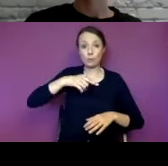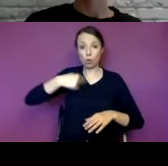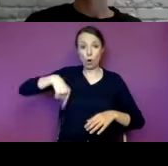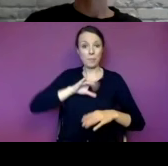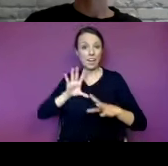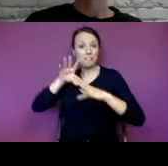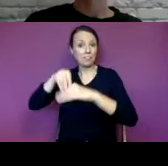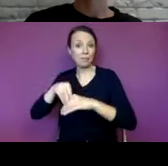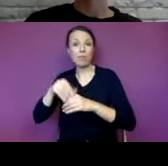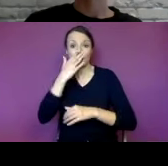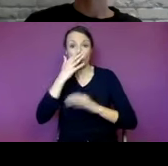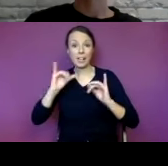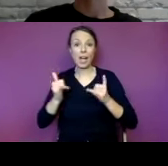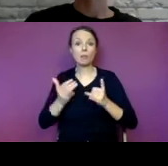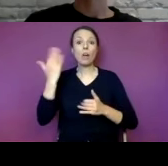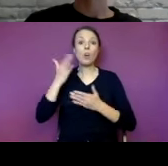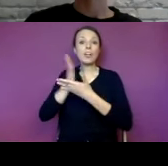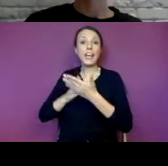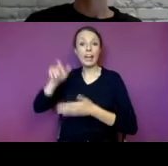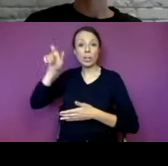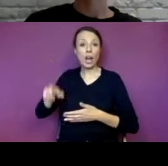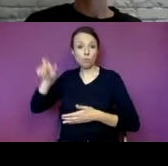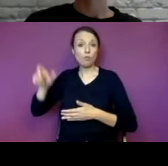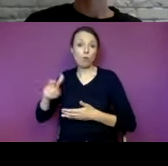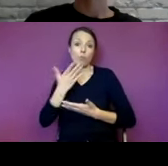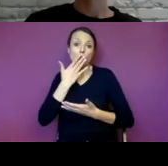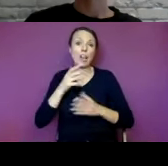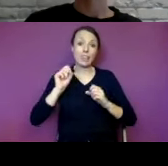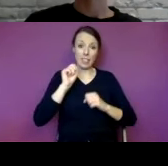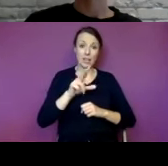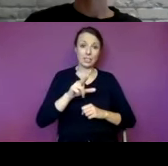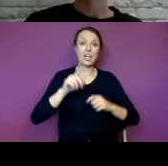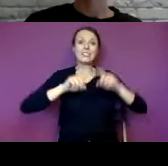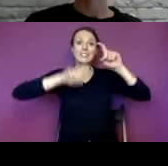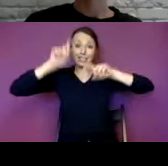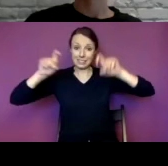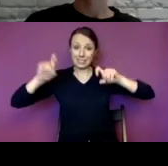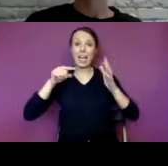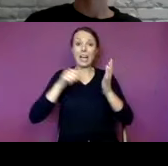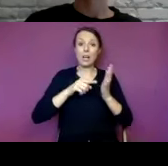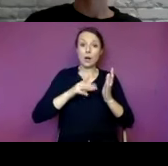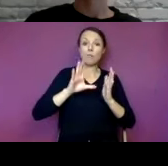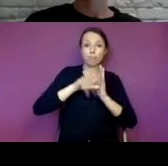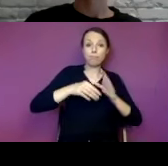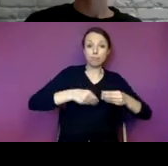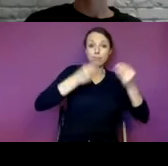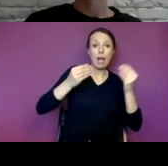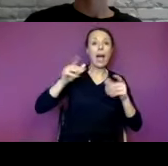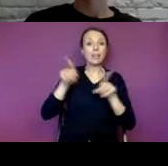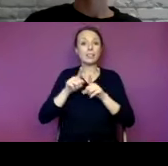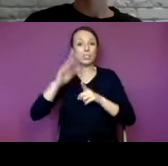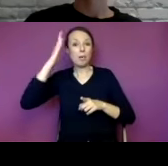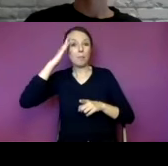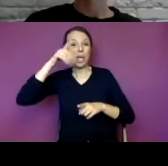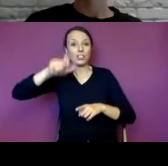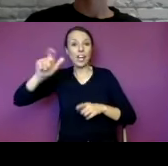pytali, statystycznie miasta rosną, ale z drugiej strony ci mieszkańcy wsi przybywają do miasta i to nie jest od razu tak, że oni